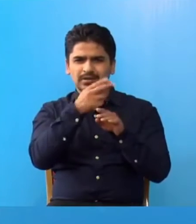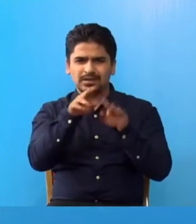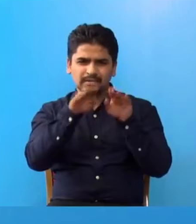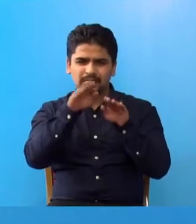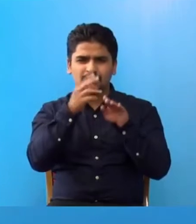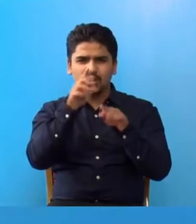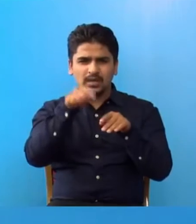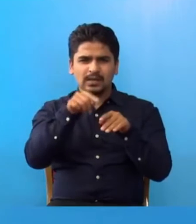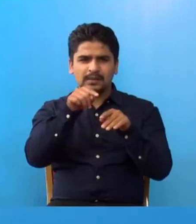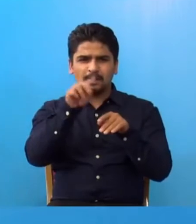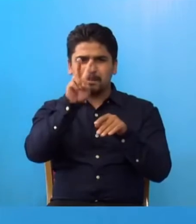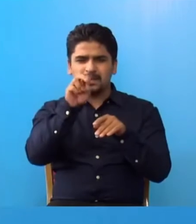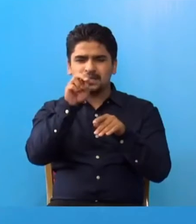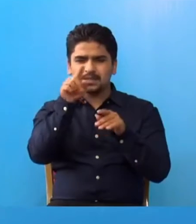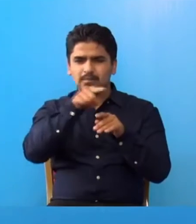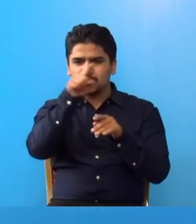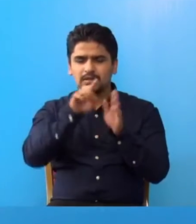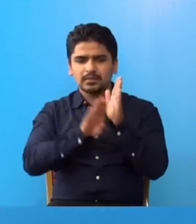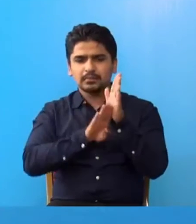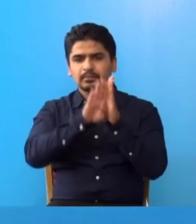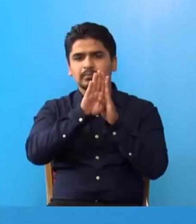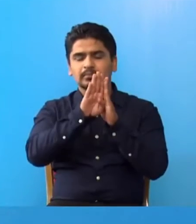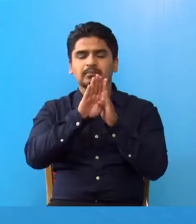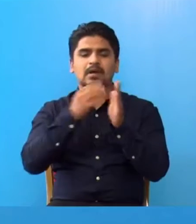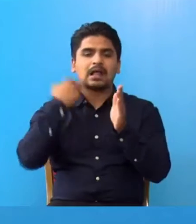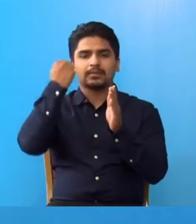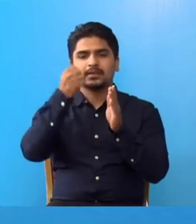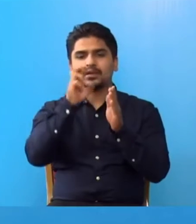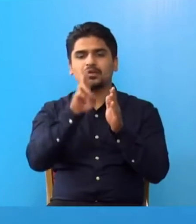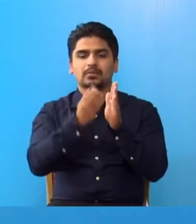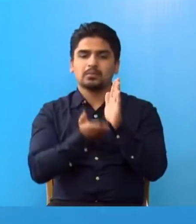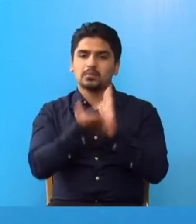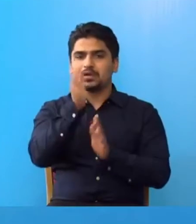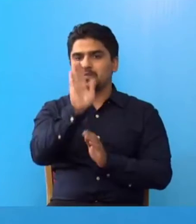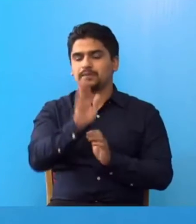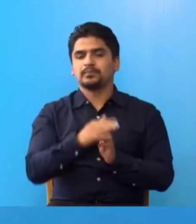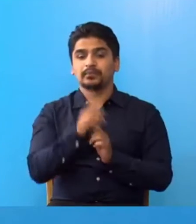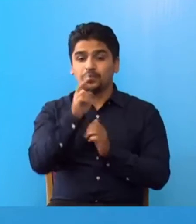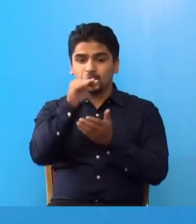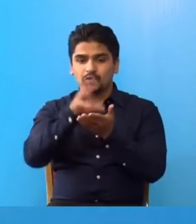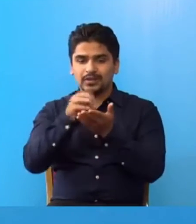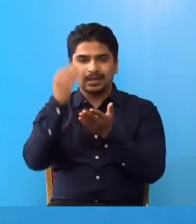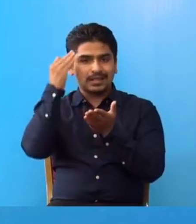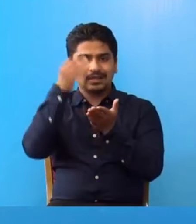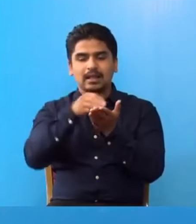अमेरिका मां ADASON I met